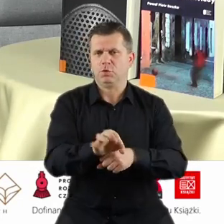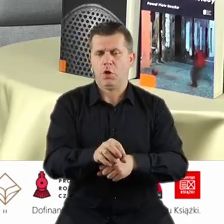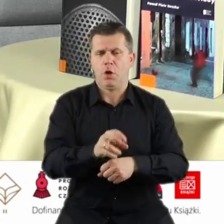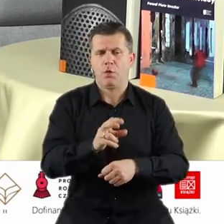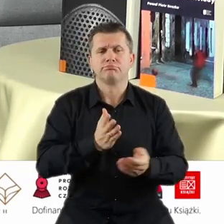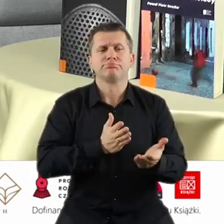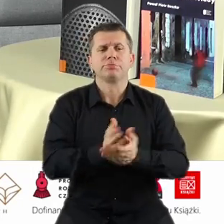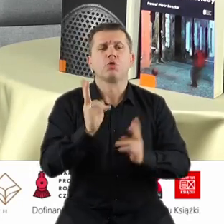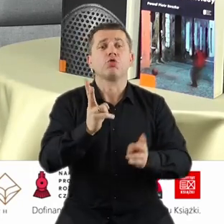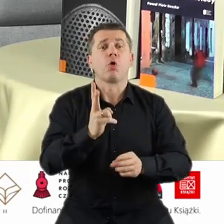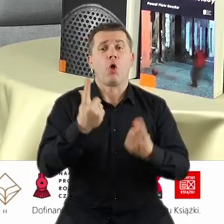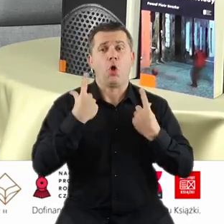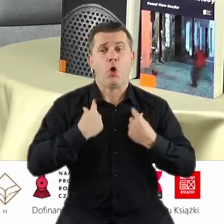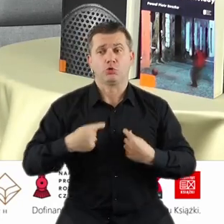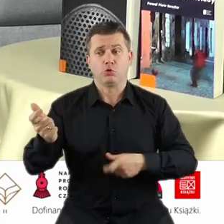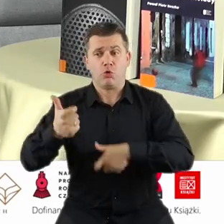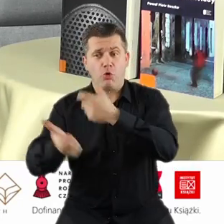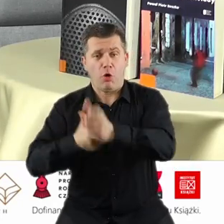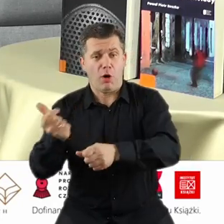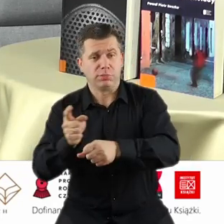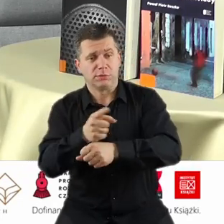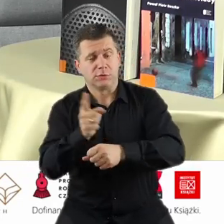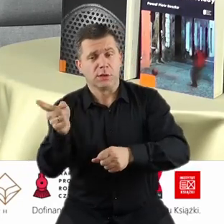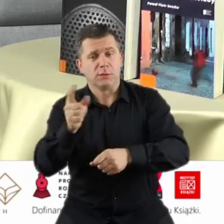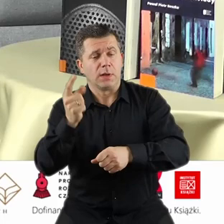za psychologów i oferują